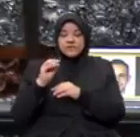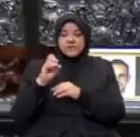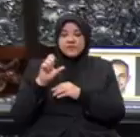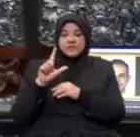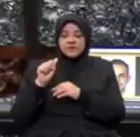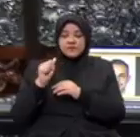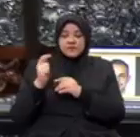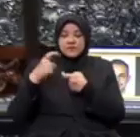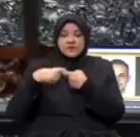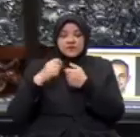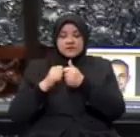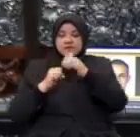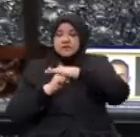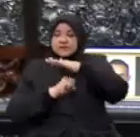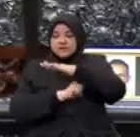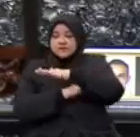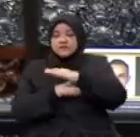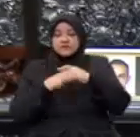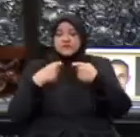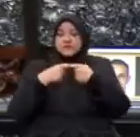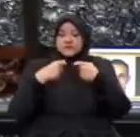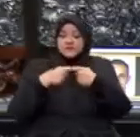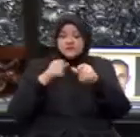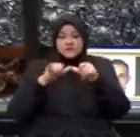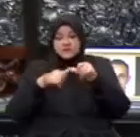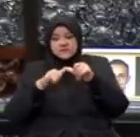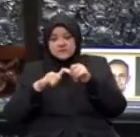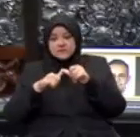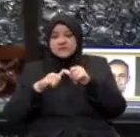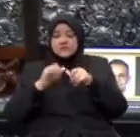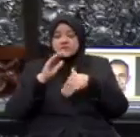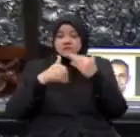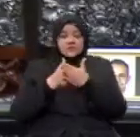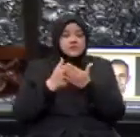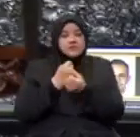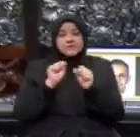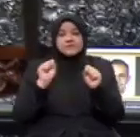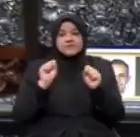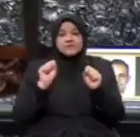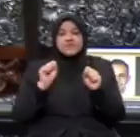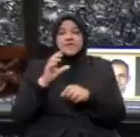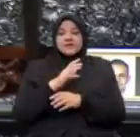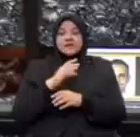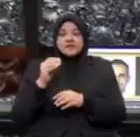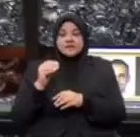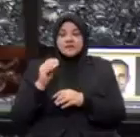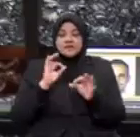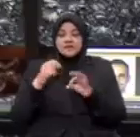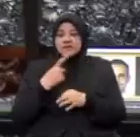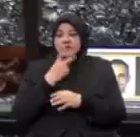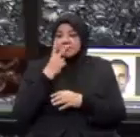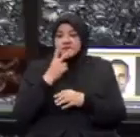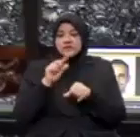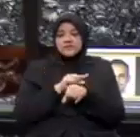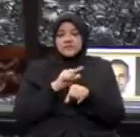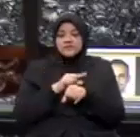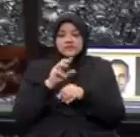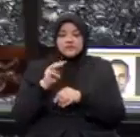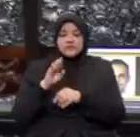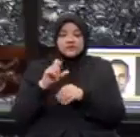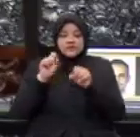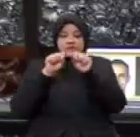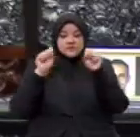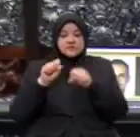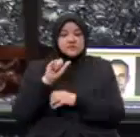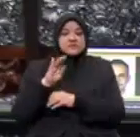yang melibatkan struktur, mechanical, electrical, plumbing, semuanya lengkap. Dan kalau kita lihat menggunakan modular